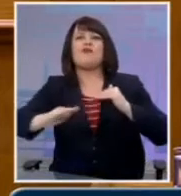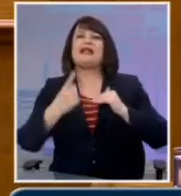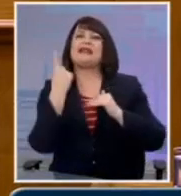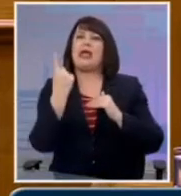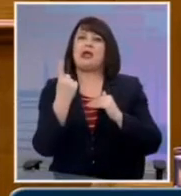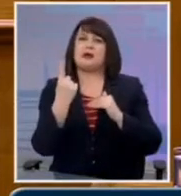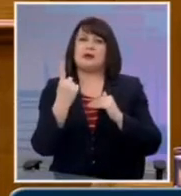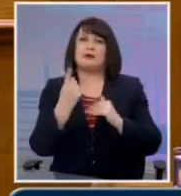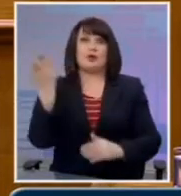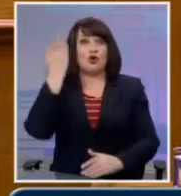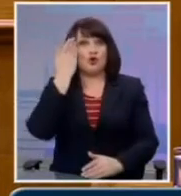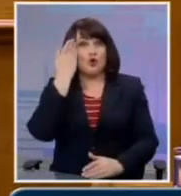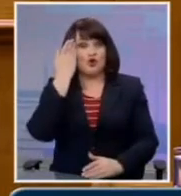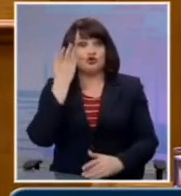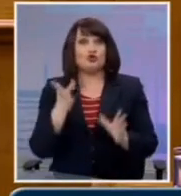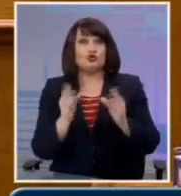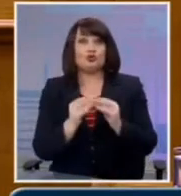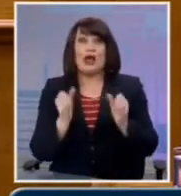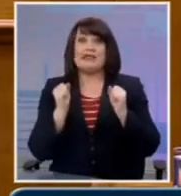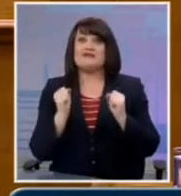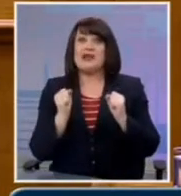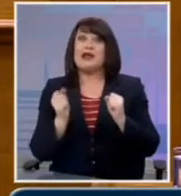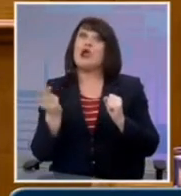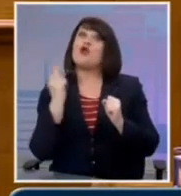Το κόστος ασφάλειας του λιμένα από τον κώδικα